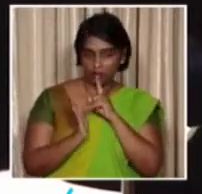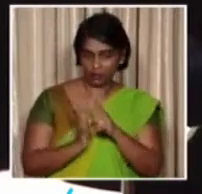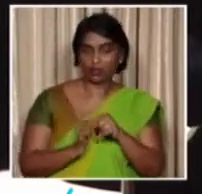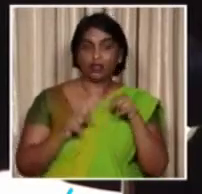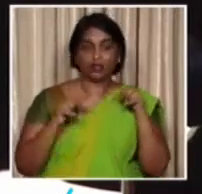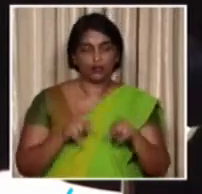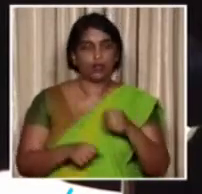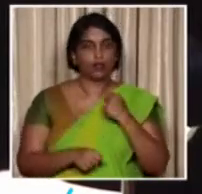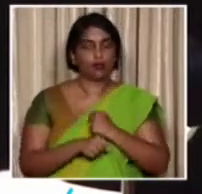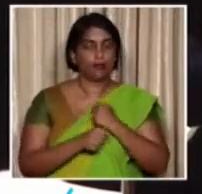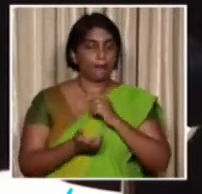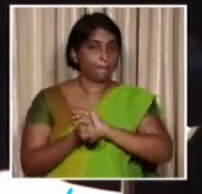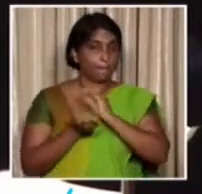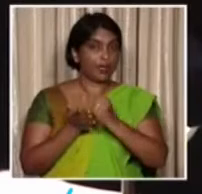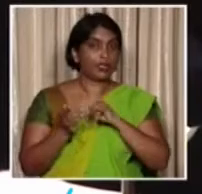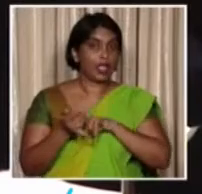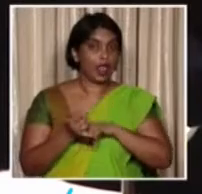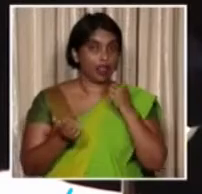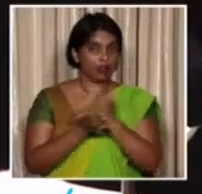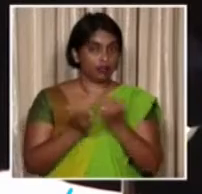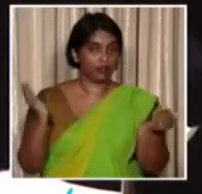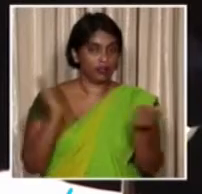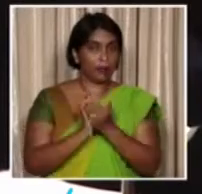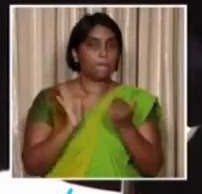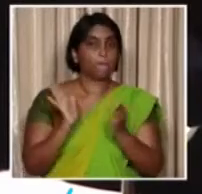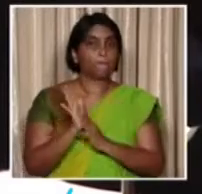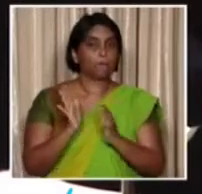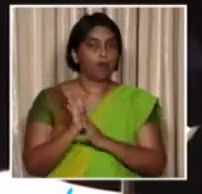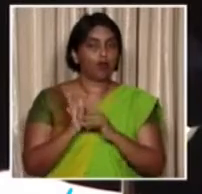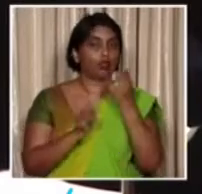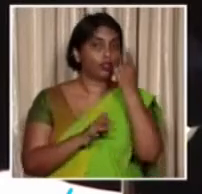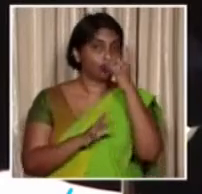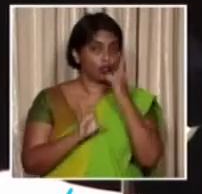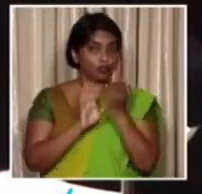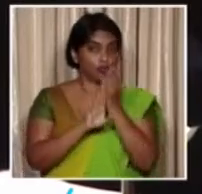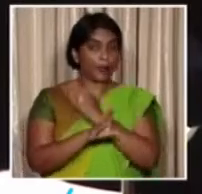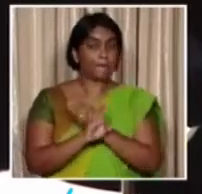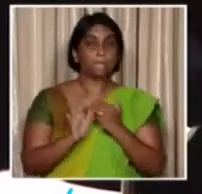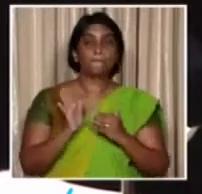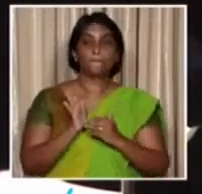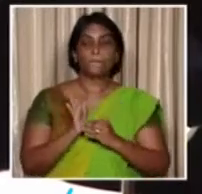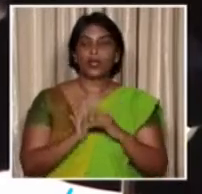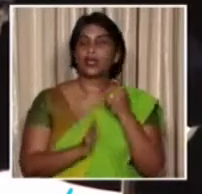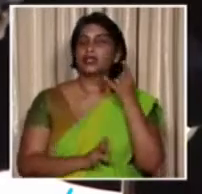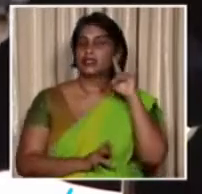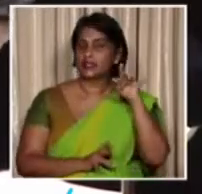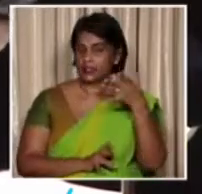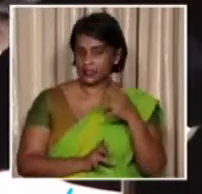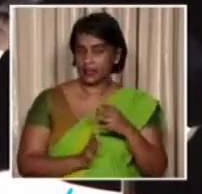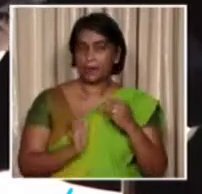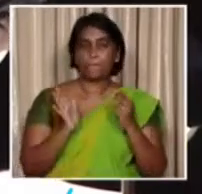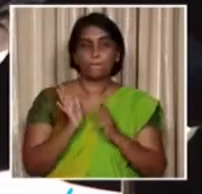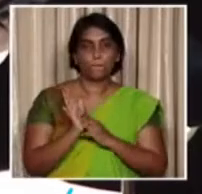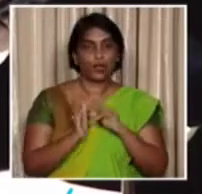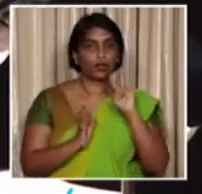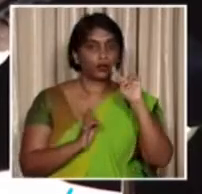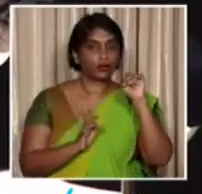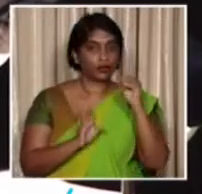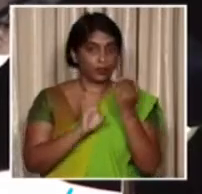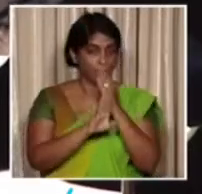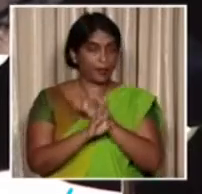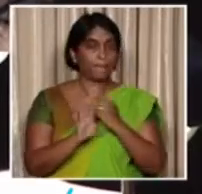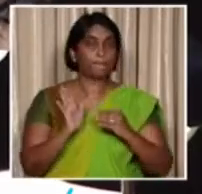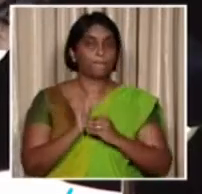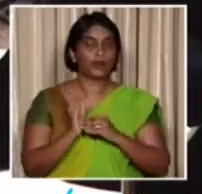දැන් භාණ්ඩාගාර ලේකම්තුමාට එවලා තිබෙනවා මාර්තු මාසේ 14 වෙනිදාට පෙර මිලියන 100යි මාර්තු මාසේ 21 වෙනිදාට පෙර